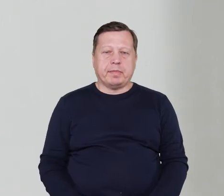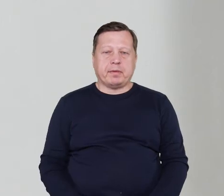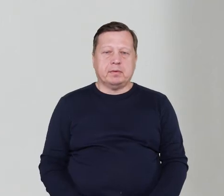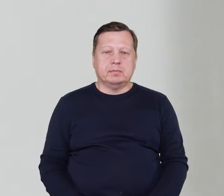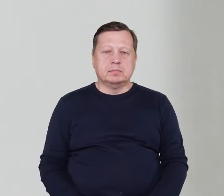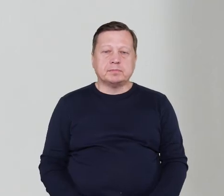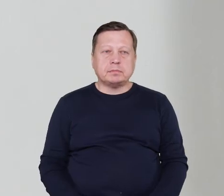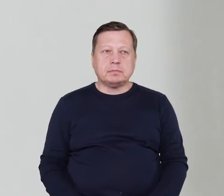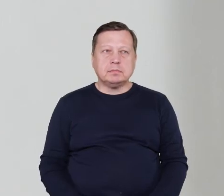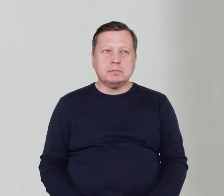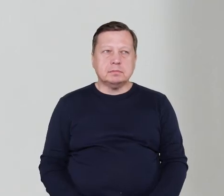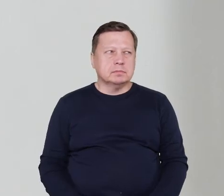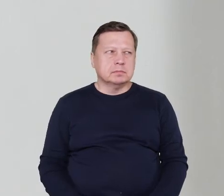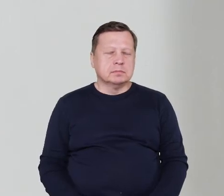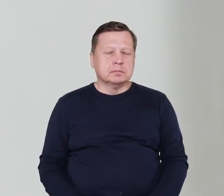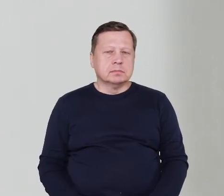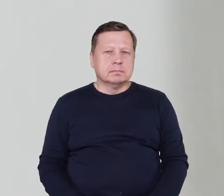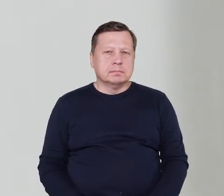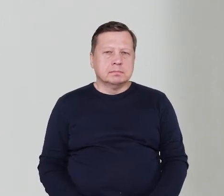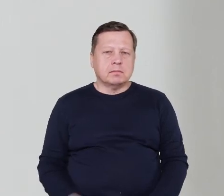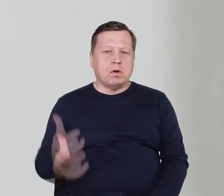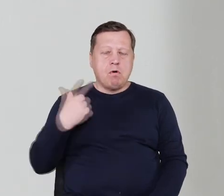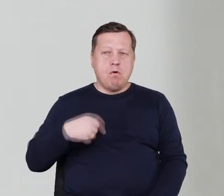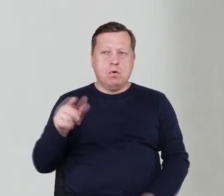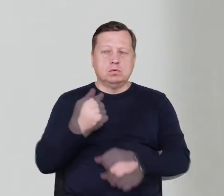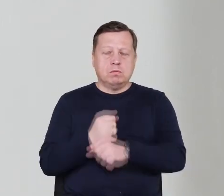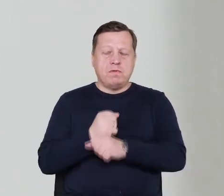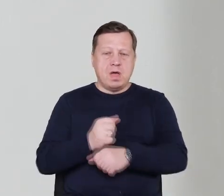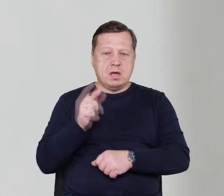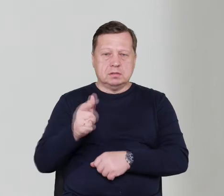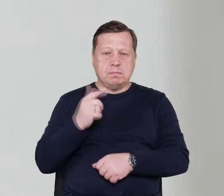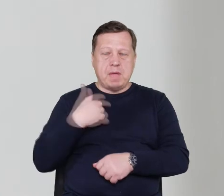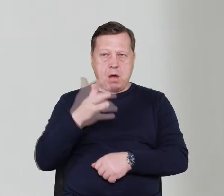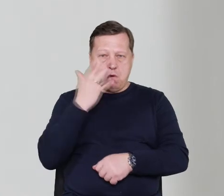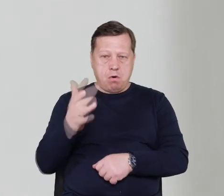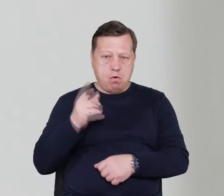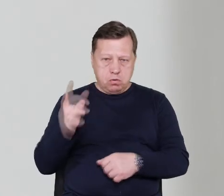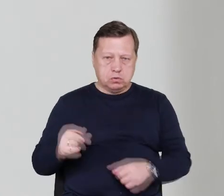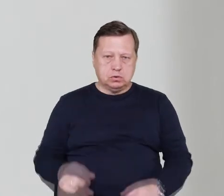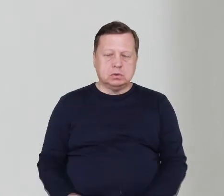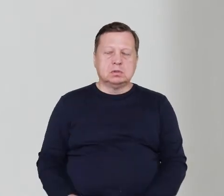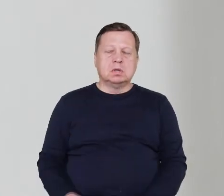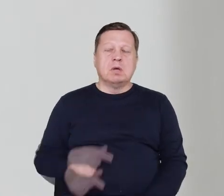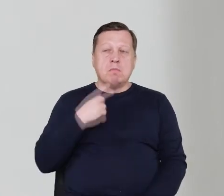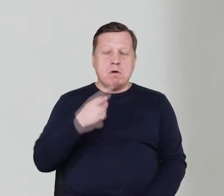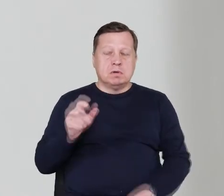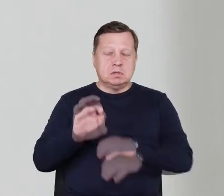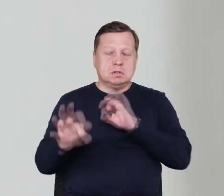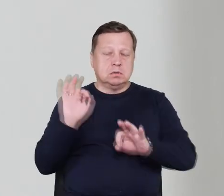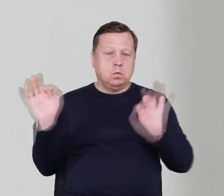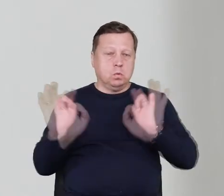to sposoby traktowania osób więzionych Białorusi nie należą I teraz dyplomacji Użyj do najprzyjemniejszych